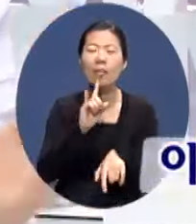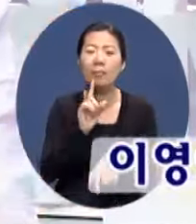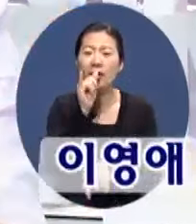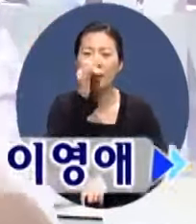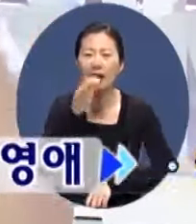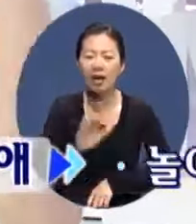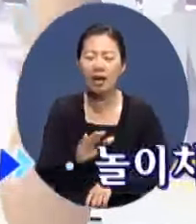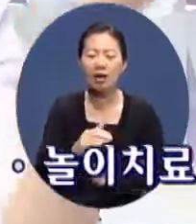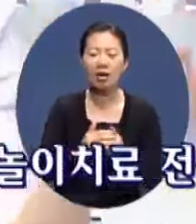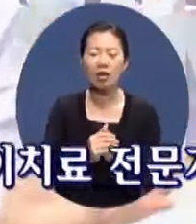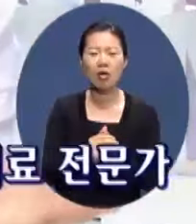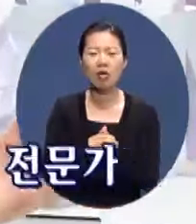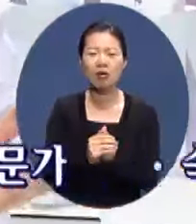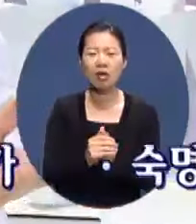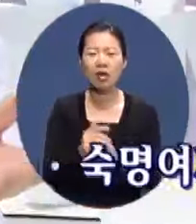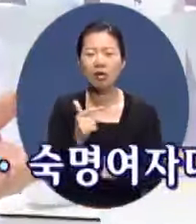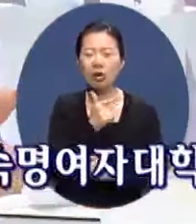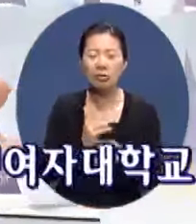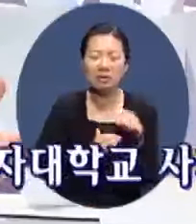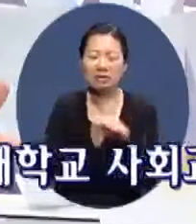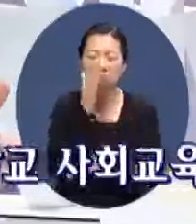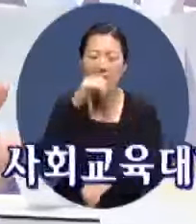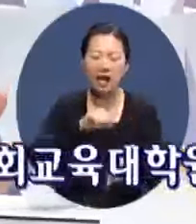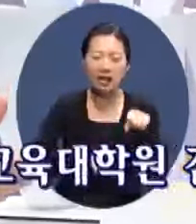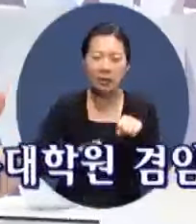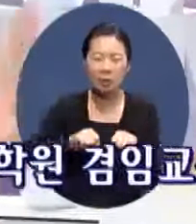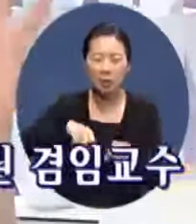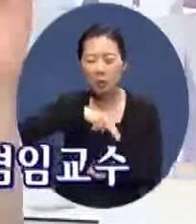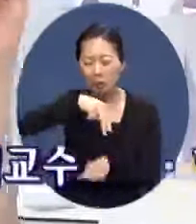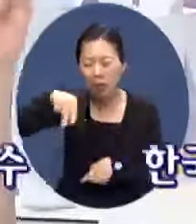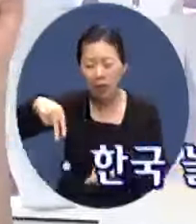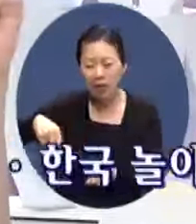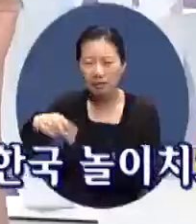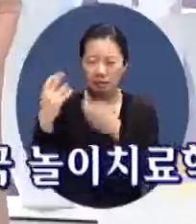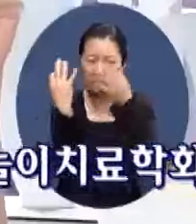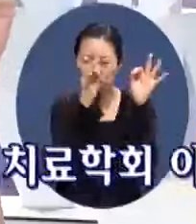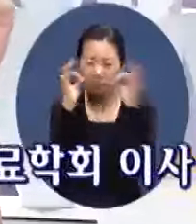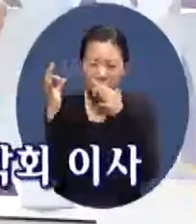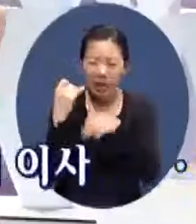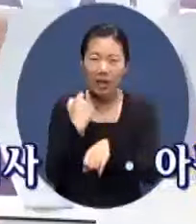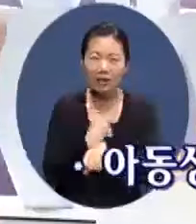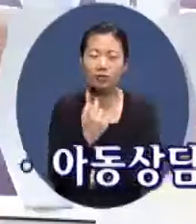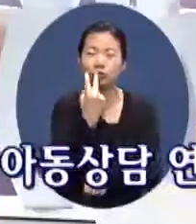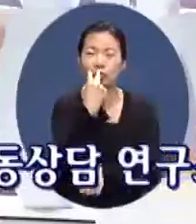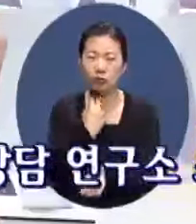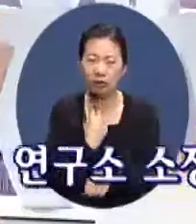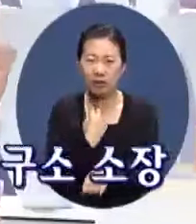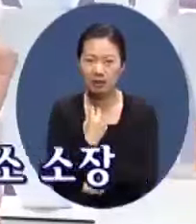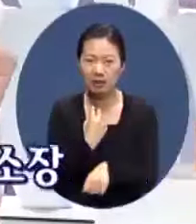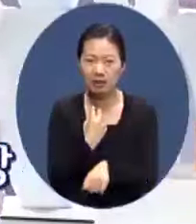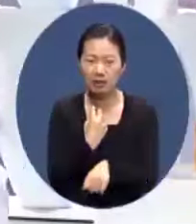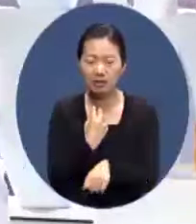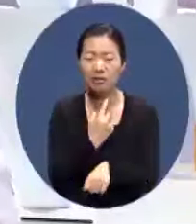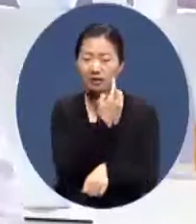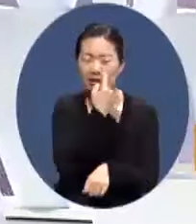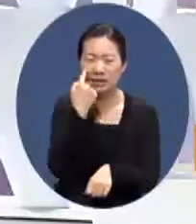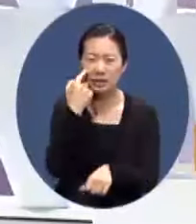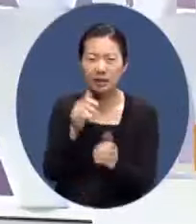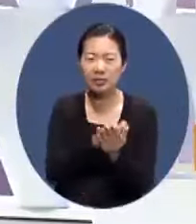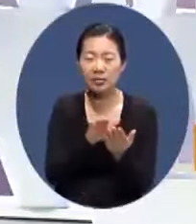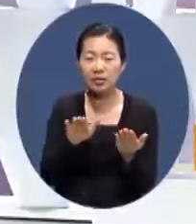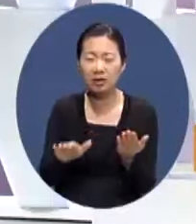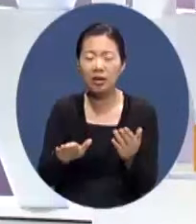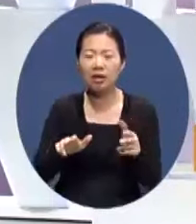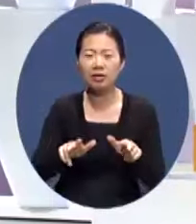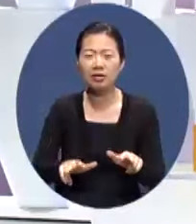굉장히 충동적이고 과활동적인 것과 주의가 자꾸 흩어지는 이 두 가지 증상을 좀 다 가지고 있는 그런 증상입니다. 네. 근데